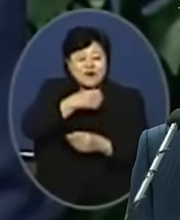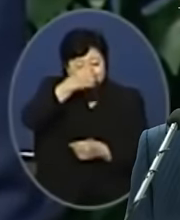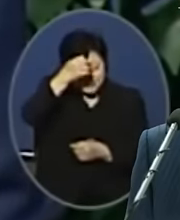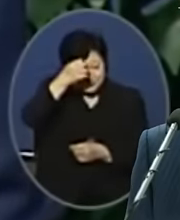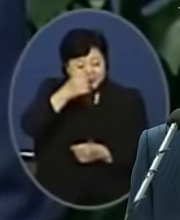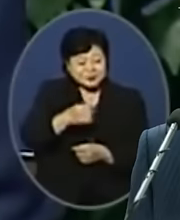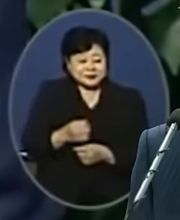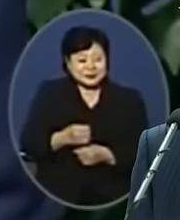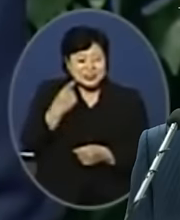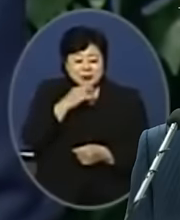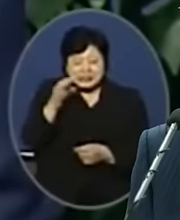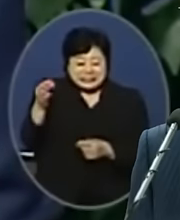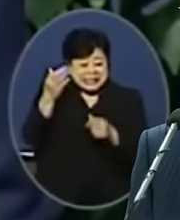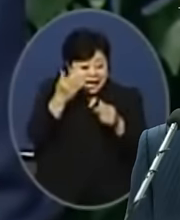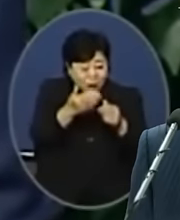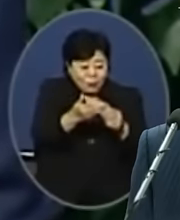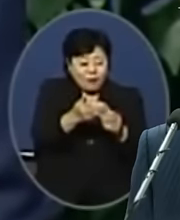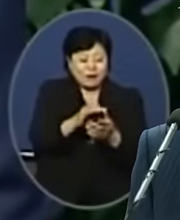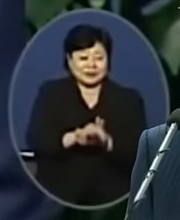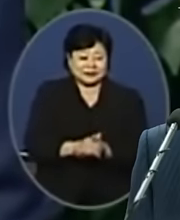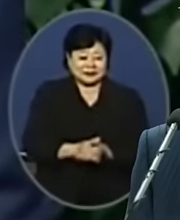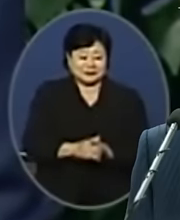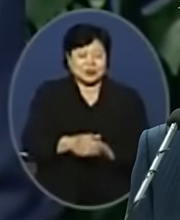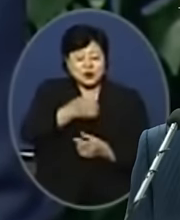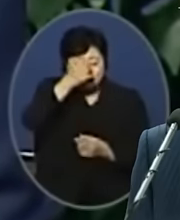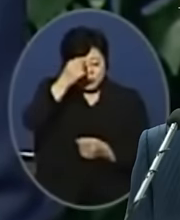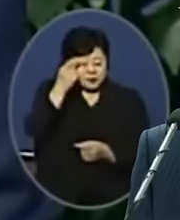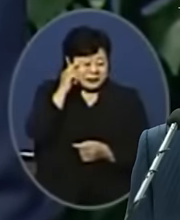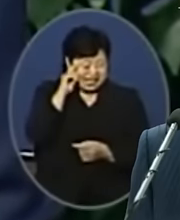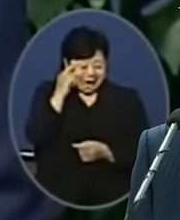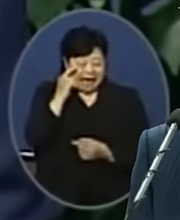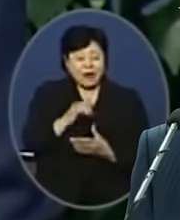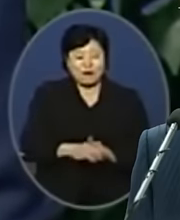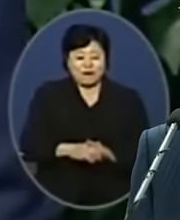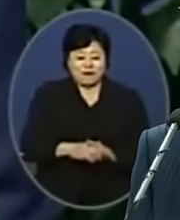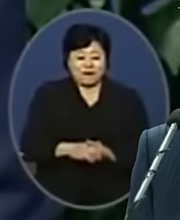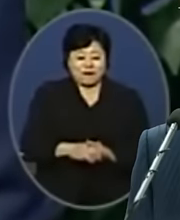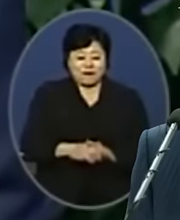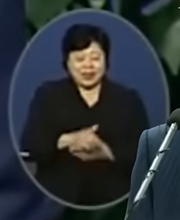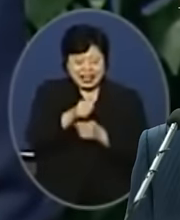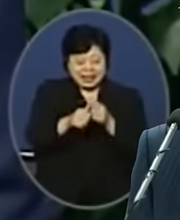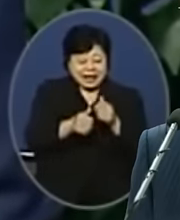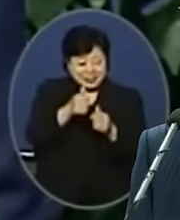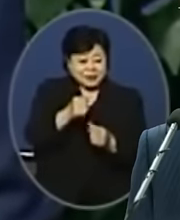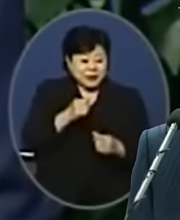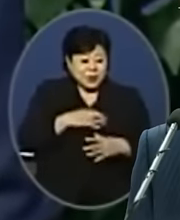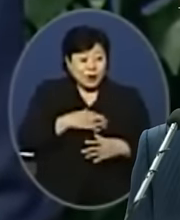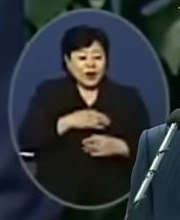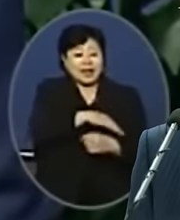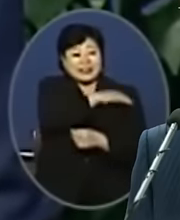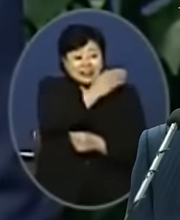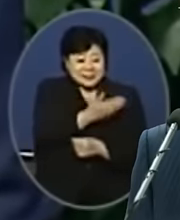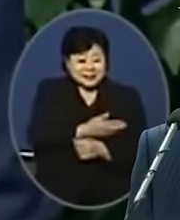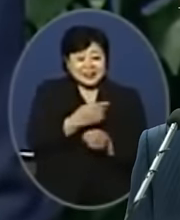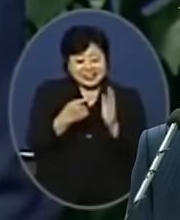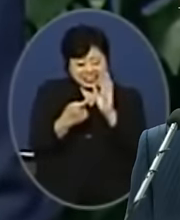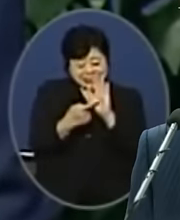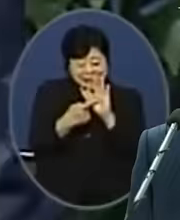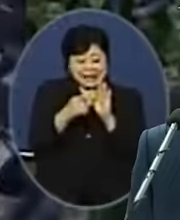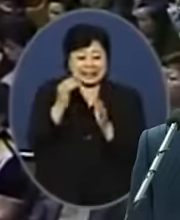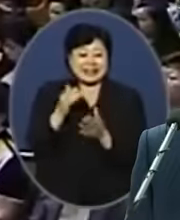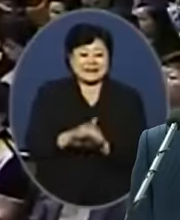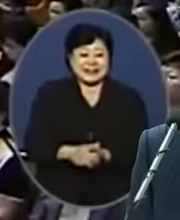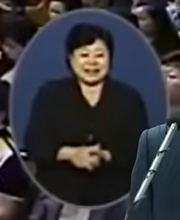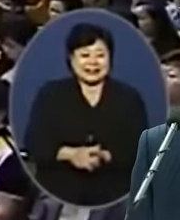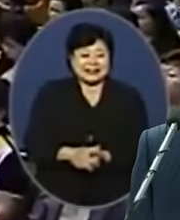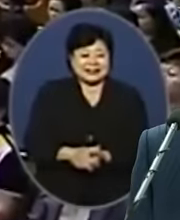꿈을 입으로 시인하게 되고 그 꿈을 생각하게 되고 하나님의 놀라운 능력이 나타나게 되는 것입니다.